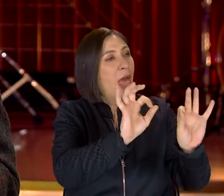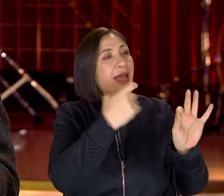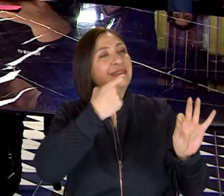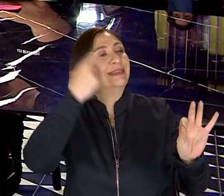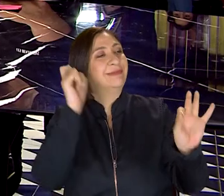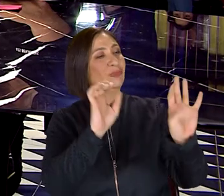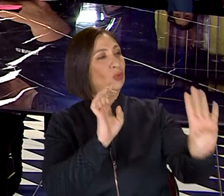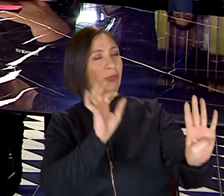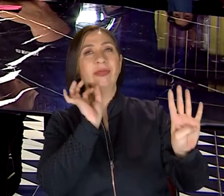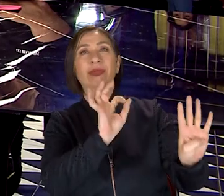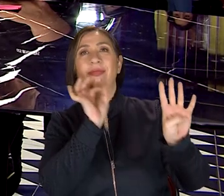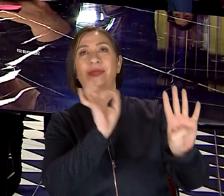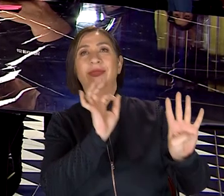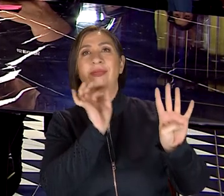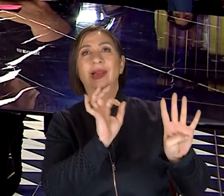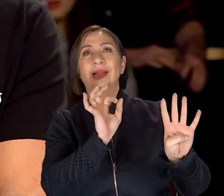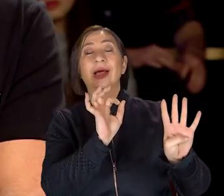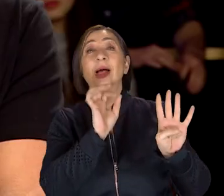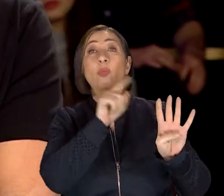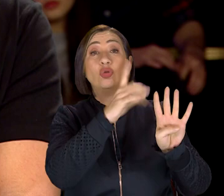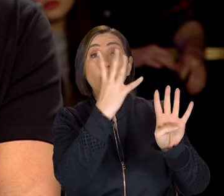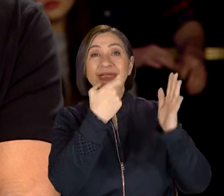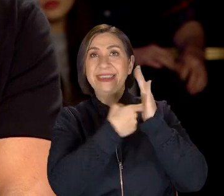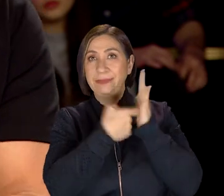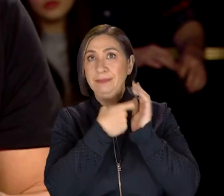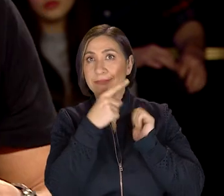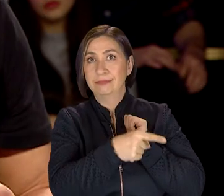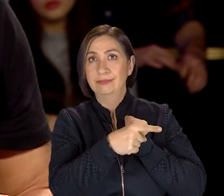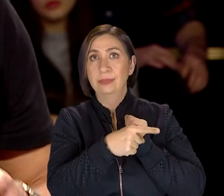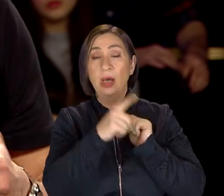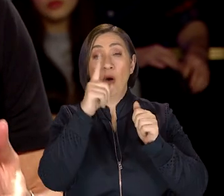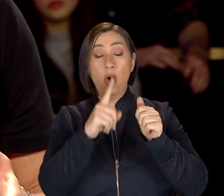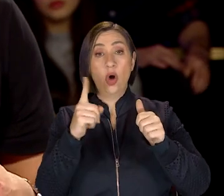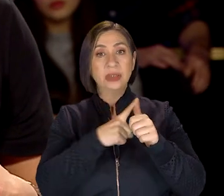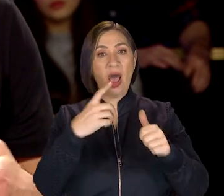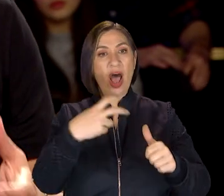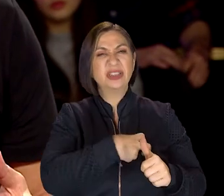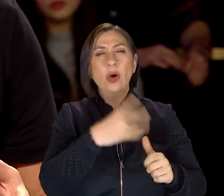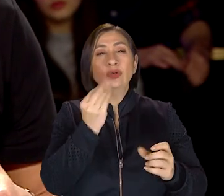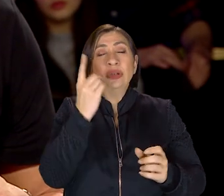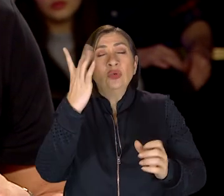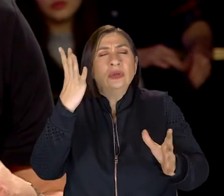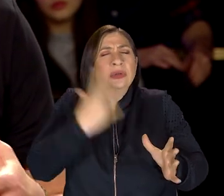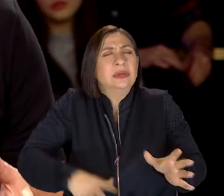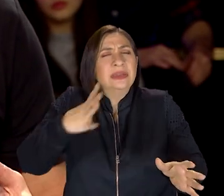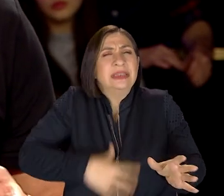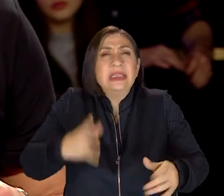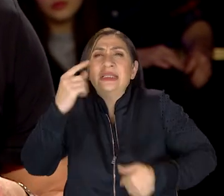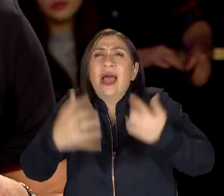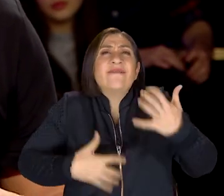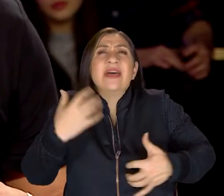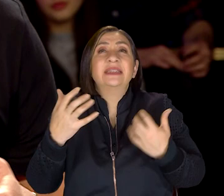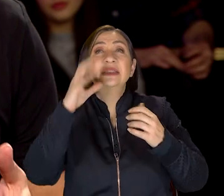Bence onun temel nedeni gerçekten bu dört isminde hani öncelikli aşkının, öncelikli niyetlerinin, öncelikli